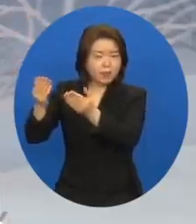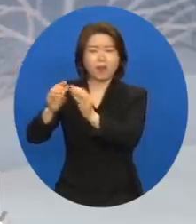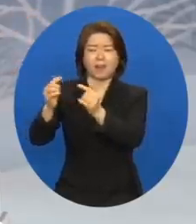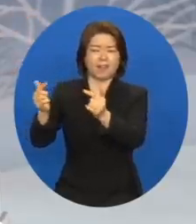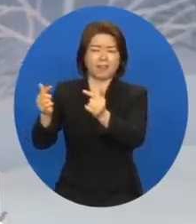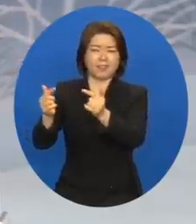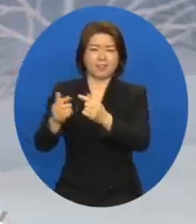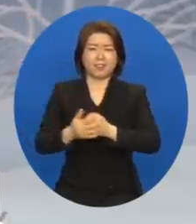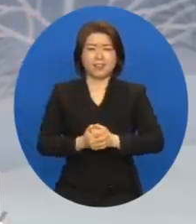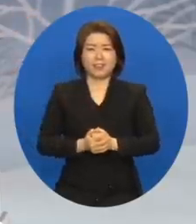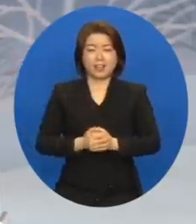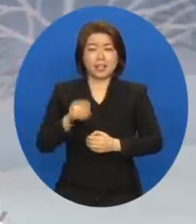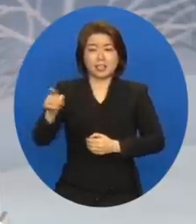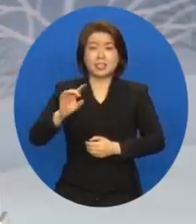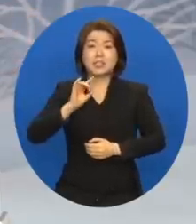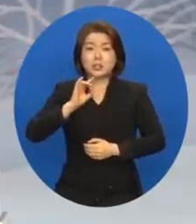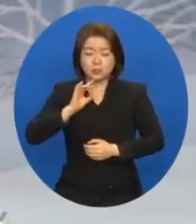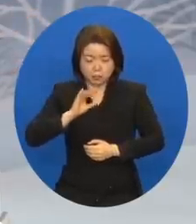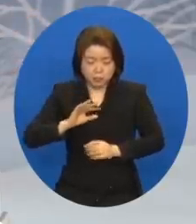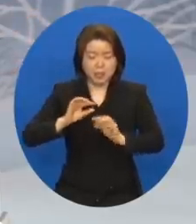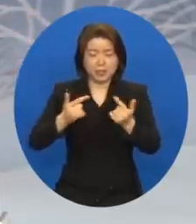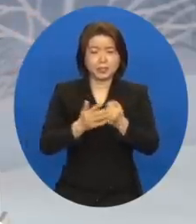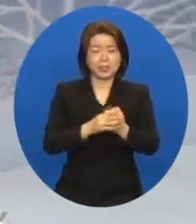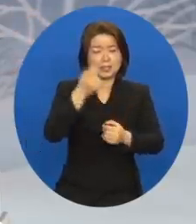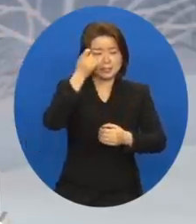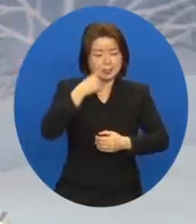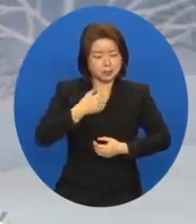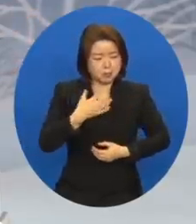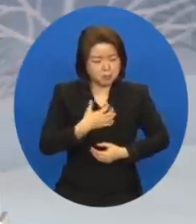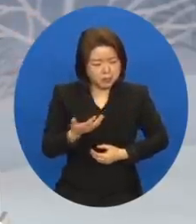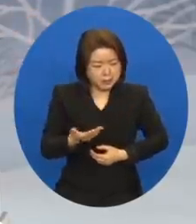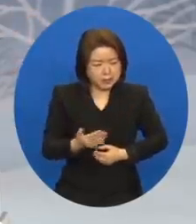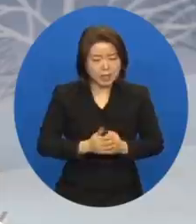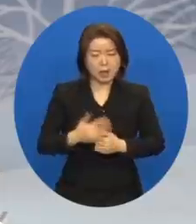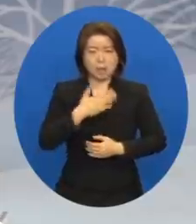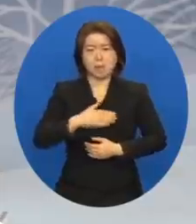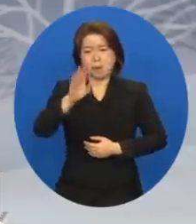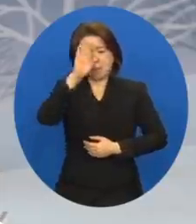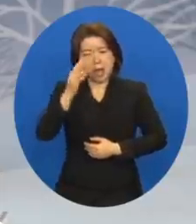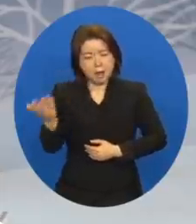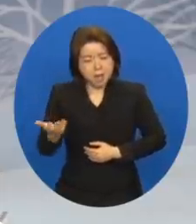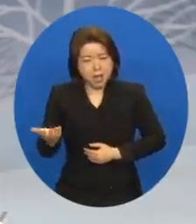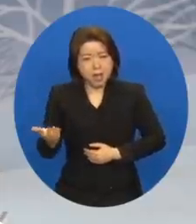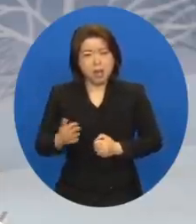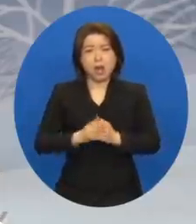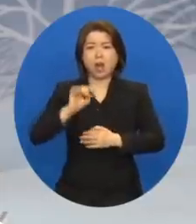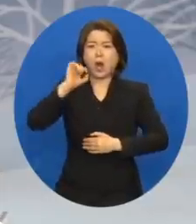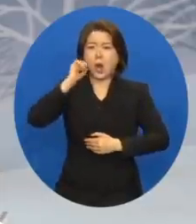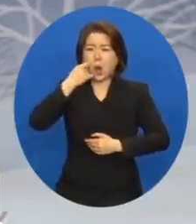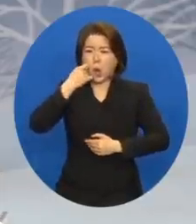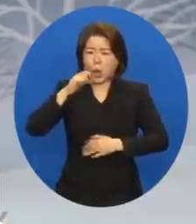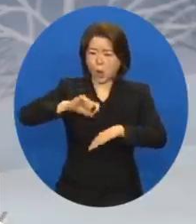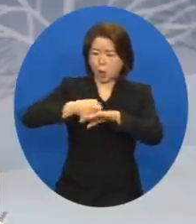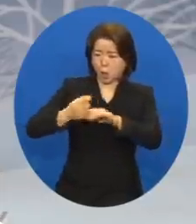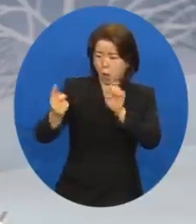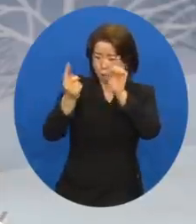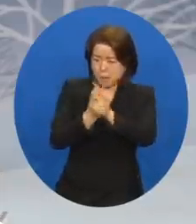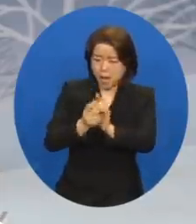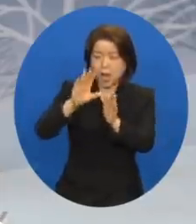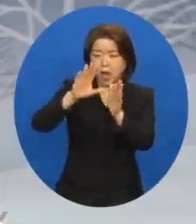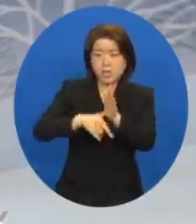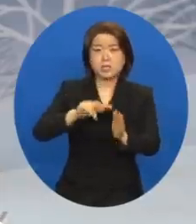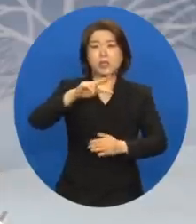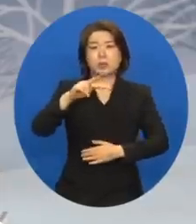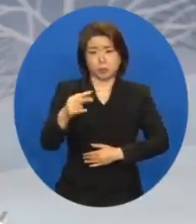않습니다. 슬픈 일이 오거나 몸이 아픈 일이 오거나 또는 어려운 재앙이 닥쳤을